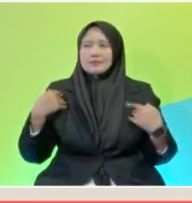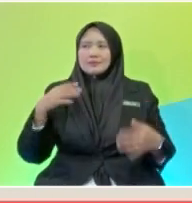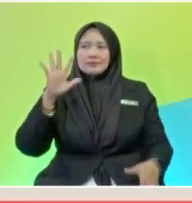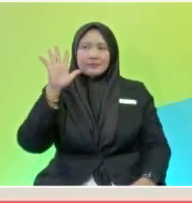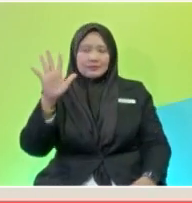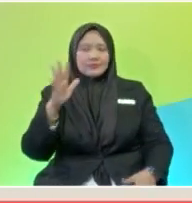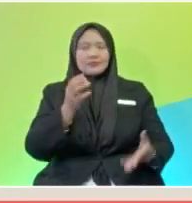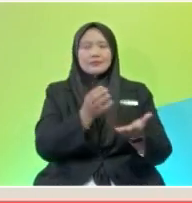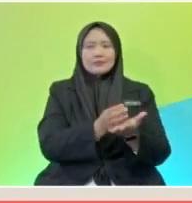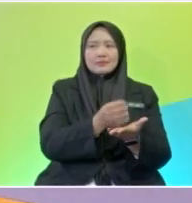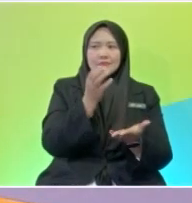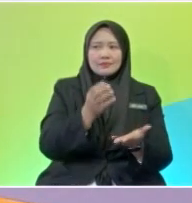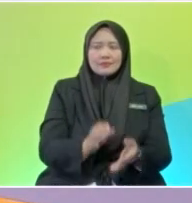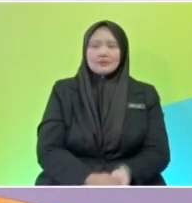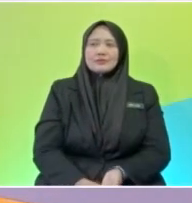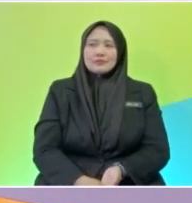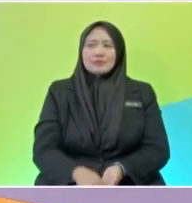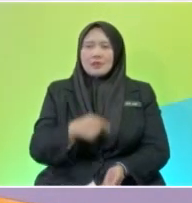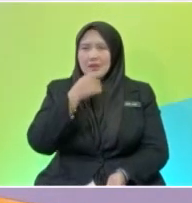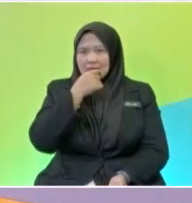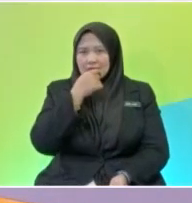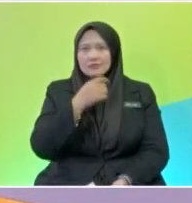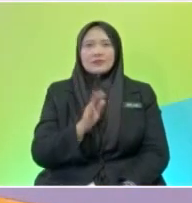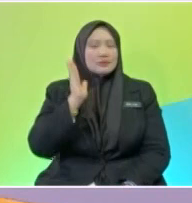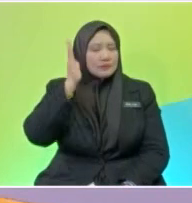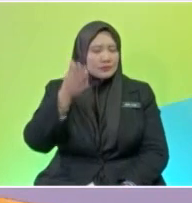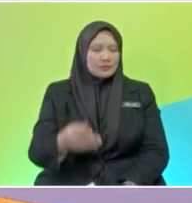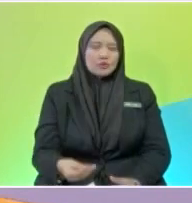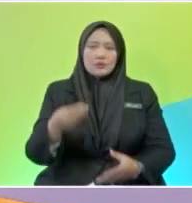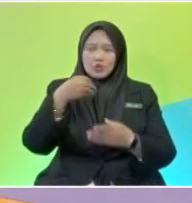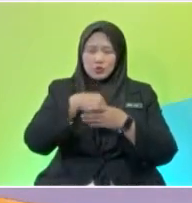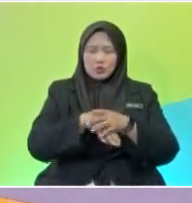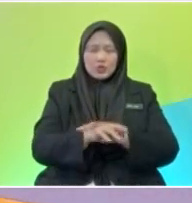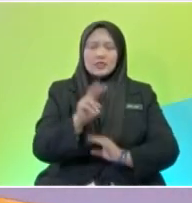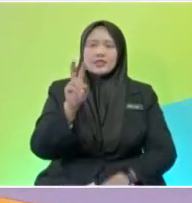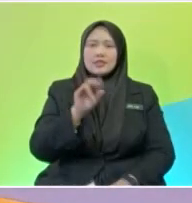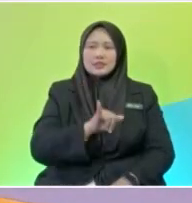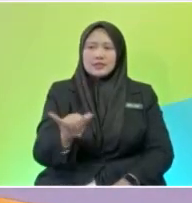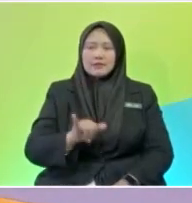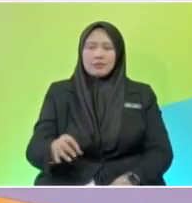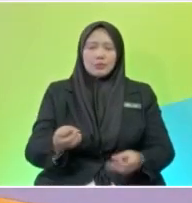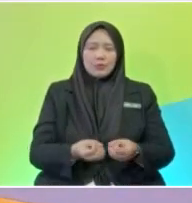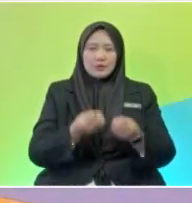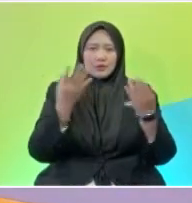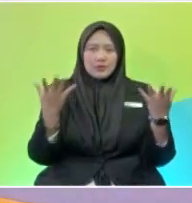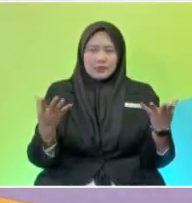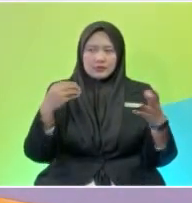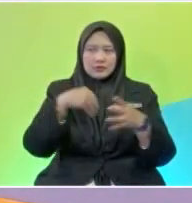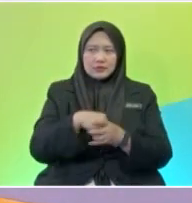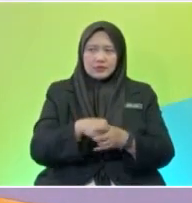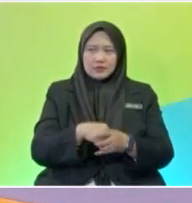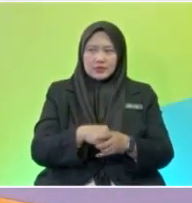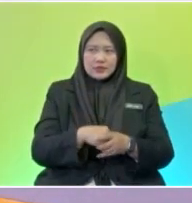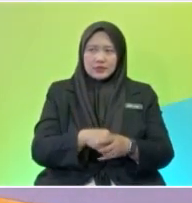jadi kita akan masukkan disco itu sama banyak dalam balon-balon itu Oke jadi lima balon